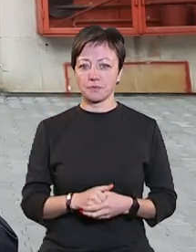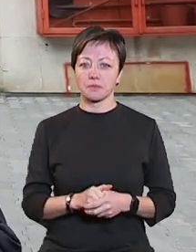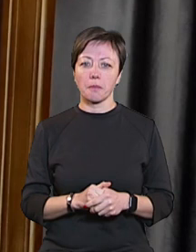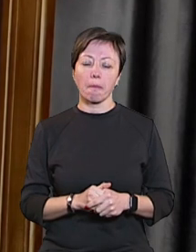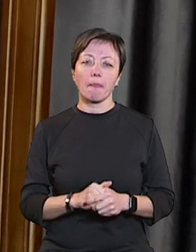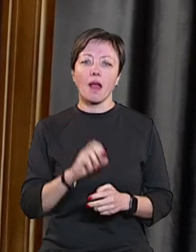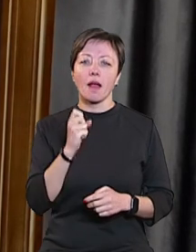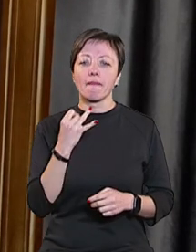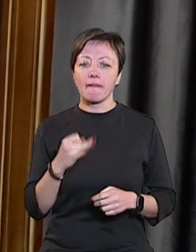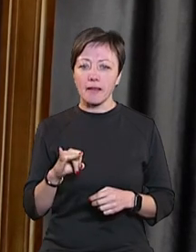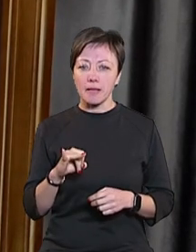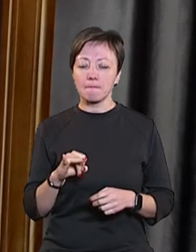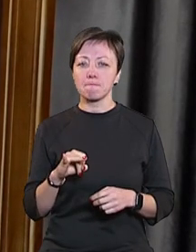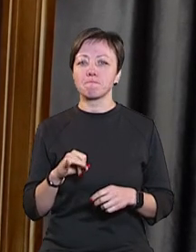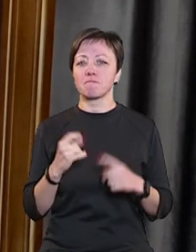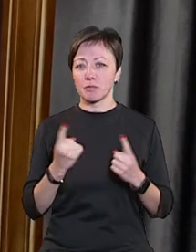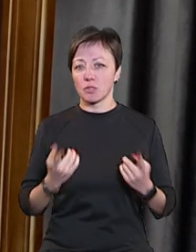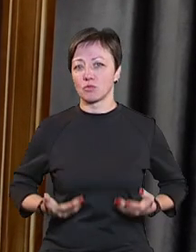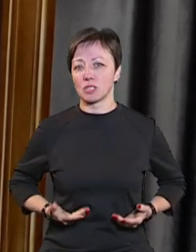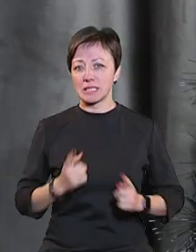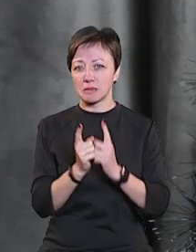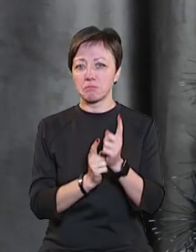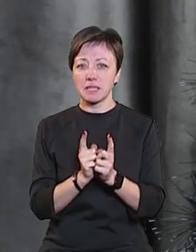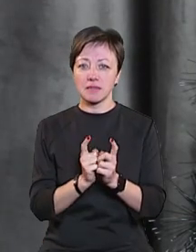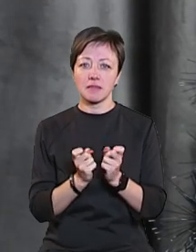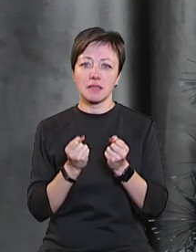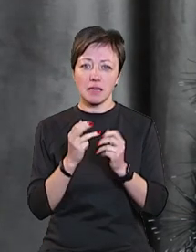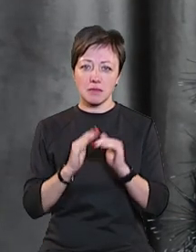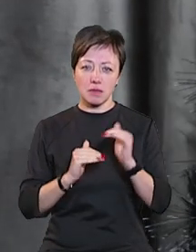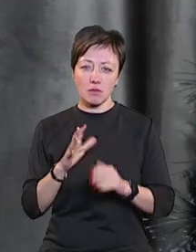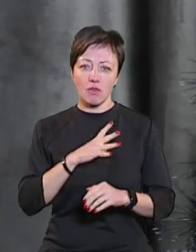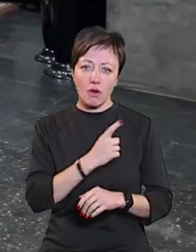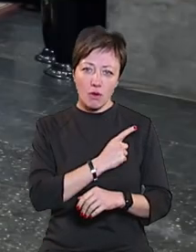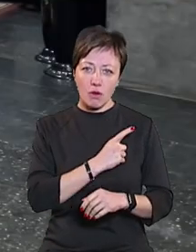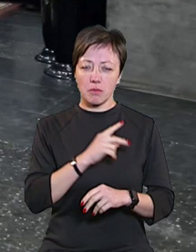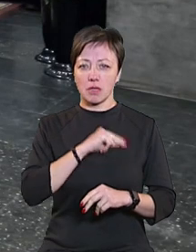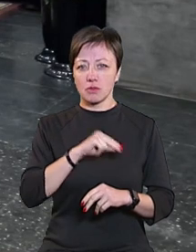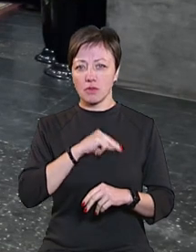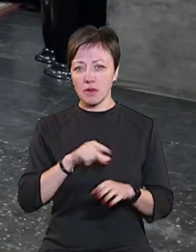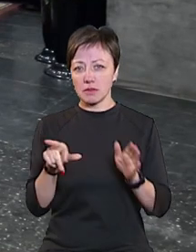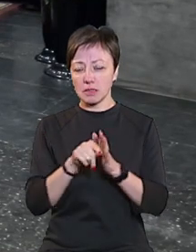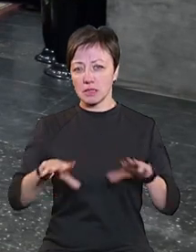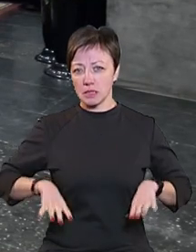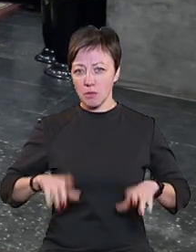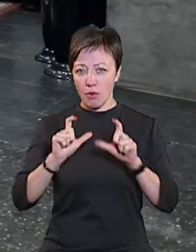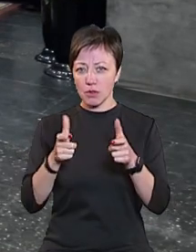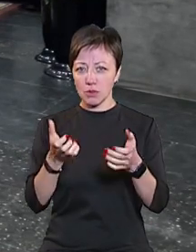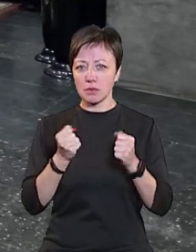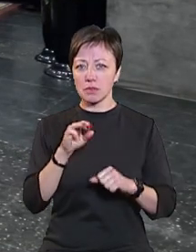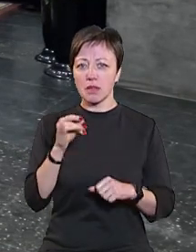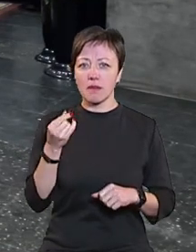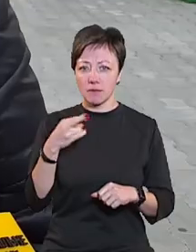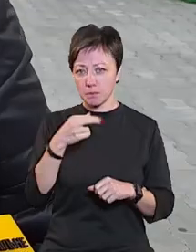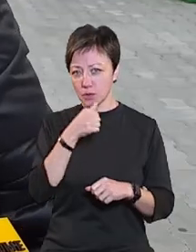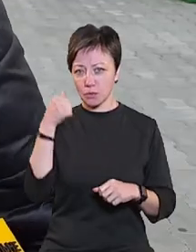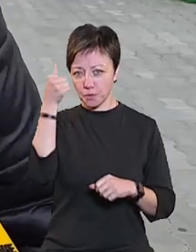словами, Андрій Войнолович у цивільному житті змінив кілька спеціальностей. Був і охоронцем, і працював з кіньми. Повістку отримав у травні минулого